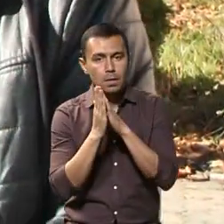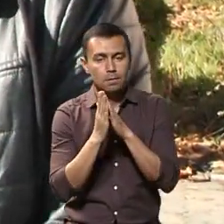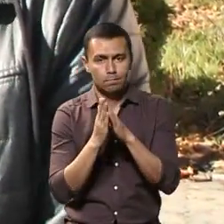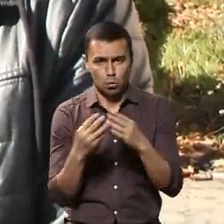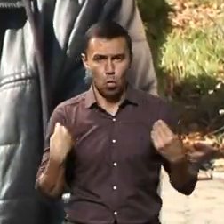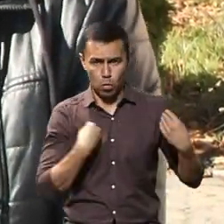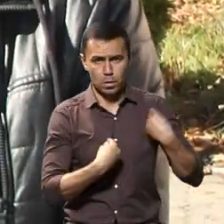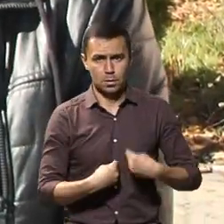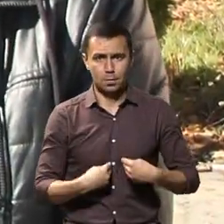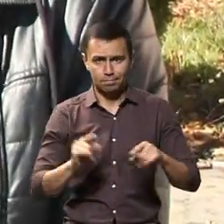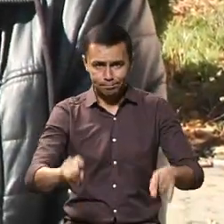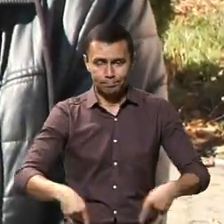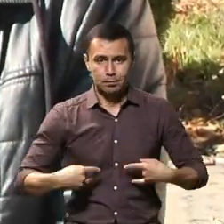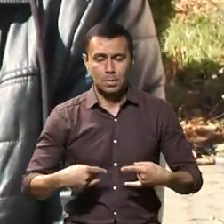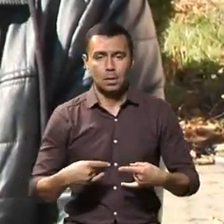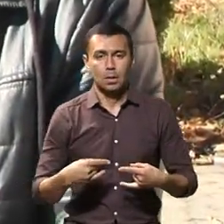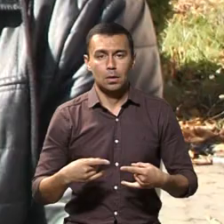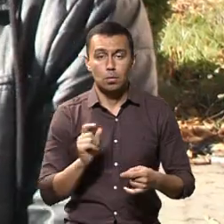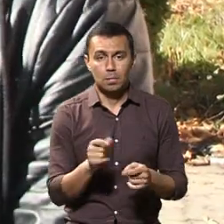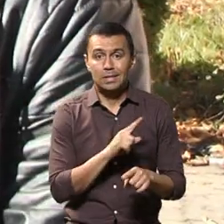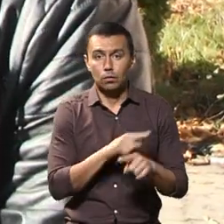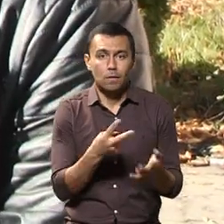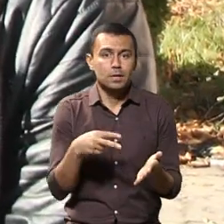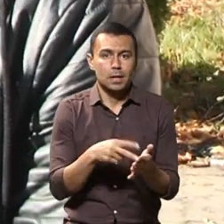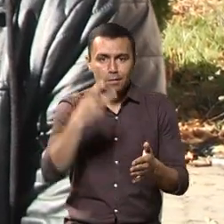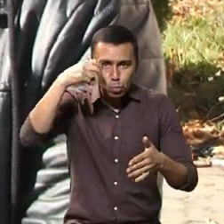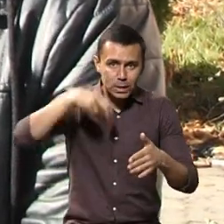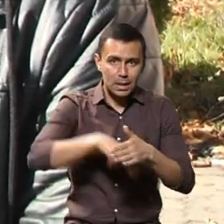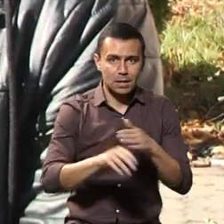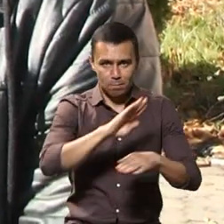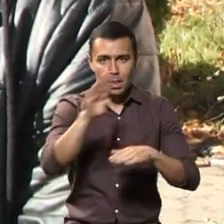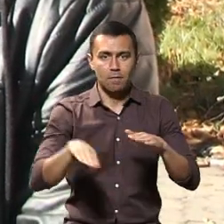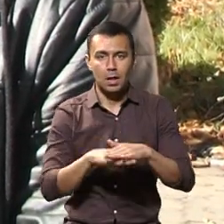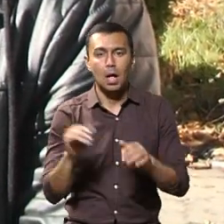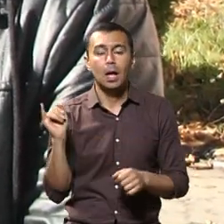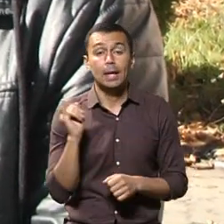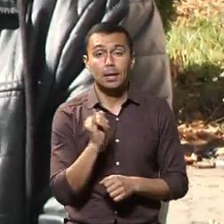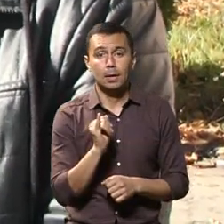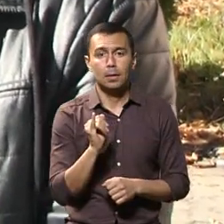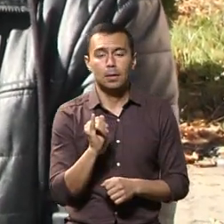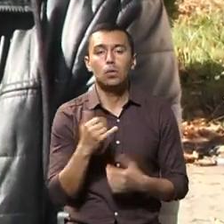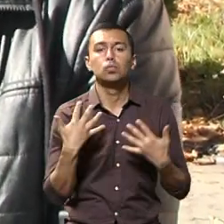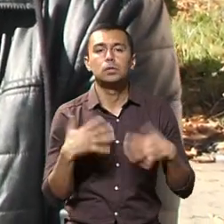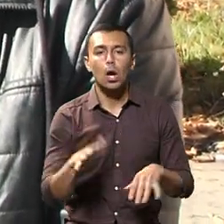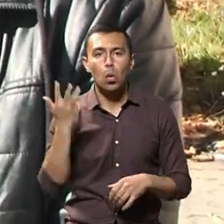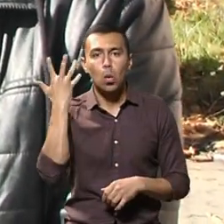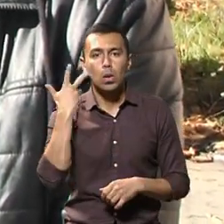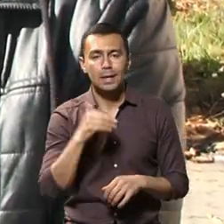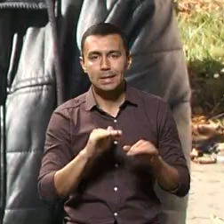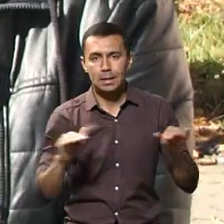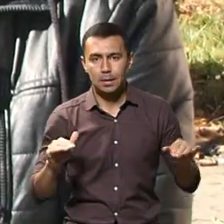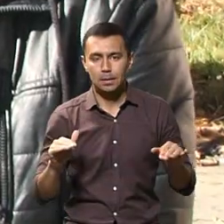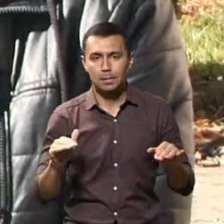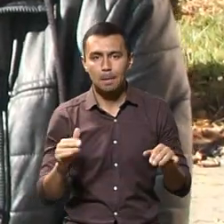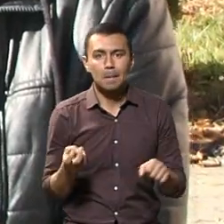джинсах, в тому, щоб піднятися, спуститися. І вже коли діти